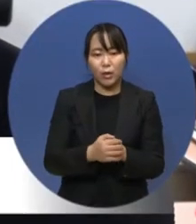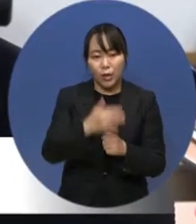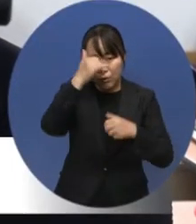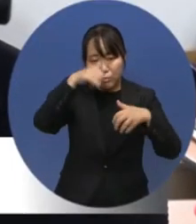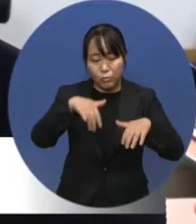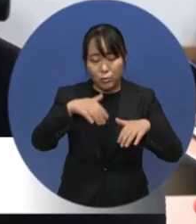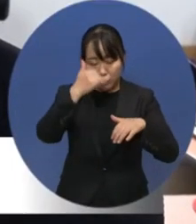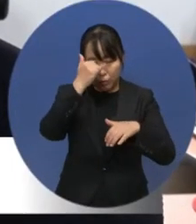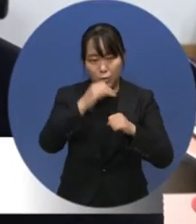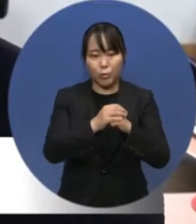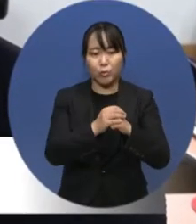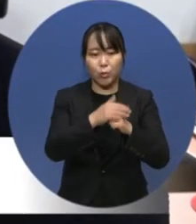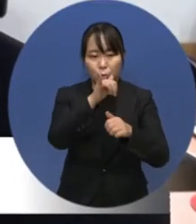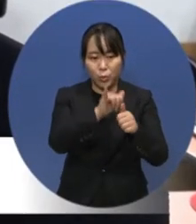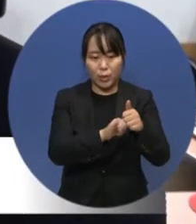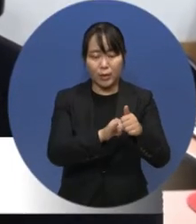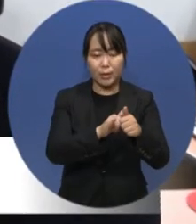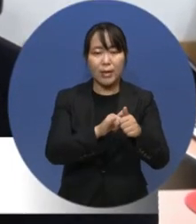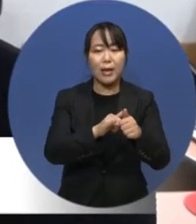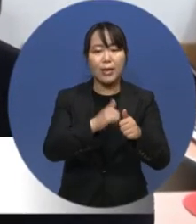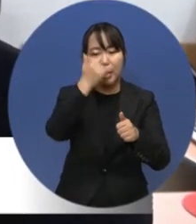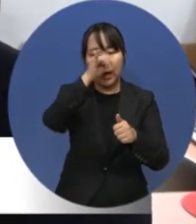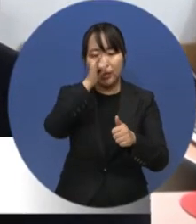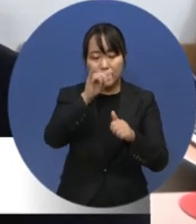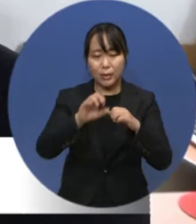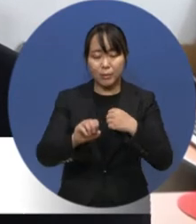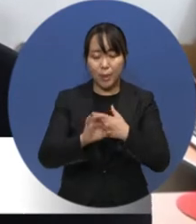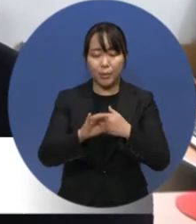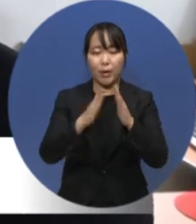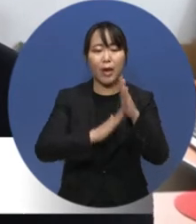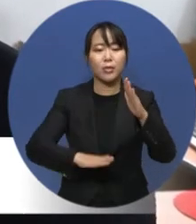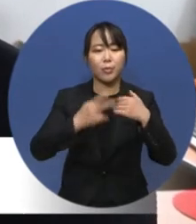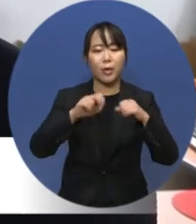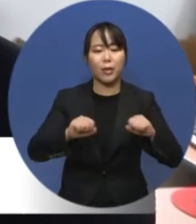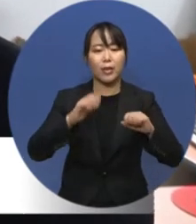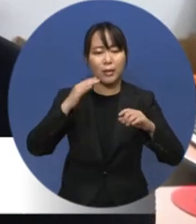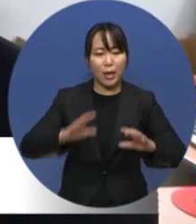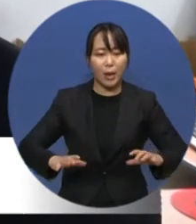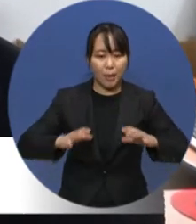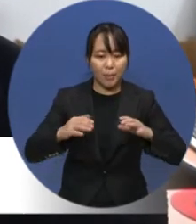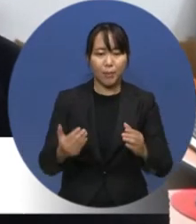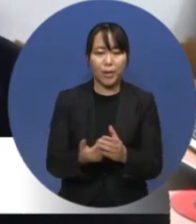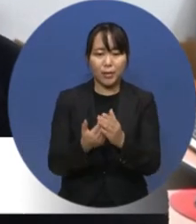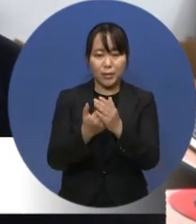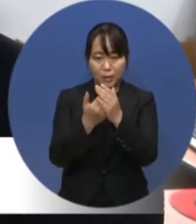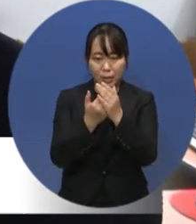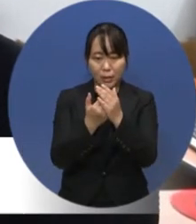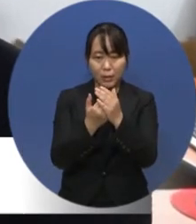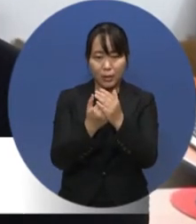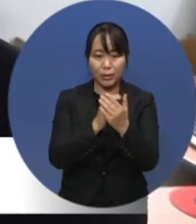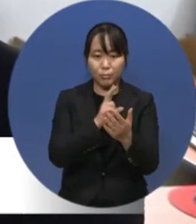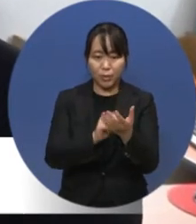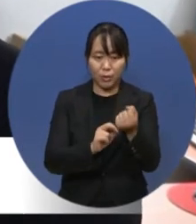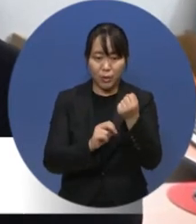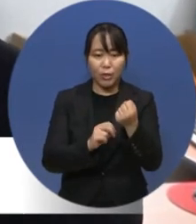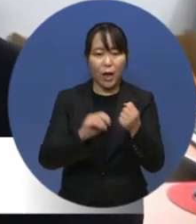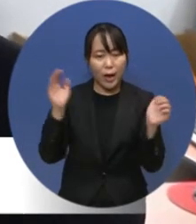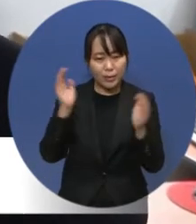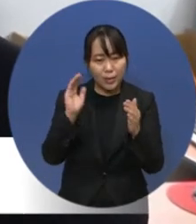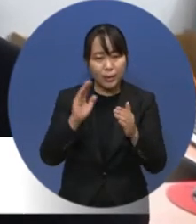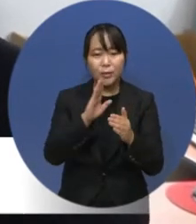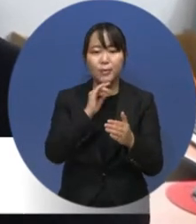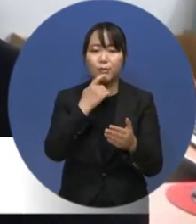살아야 가정이 살고 대한민국 융성 발전한다는 캐치프레이즈를 내걸고 청소년